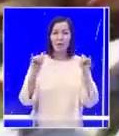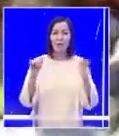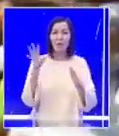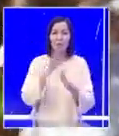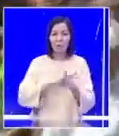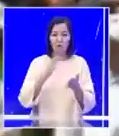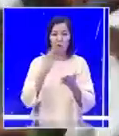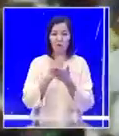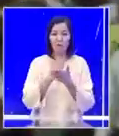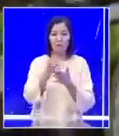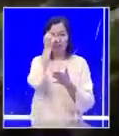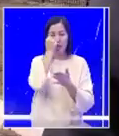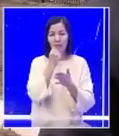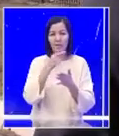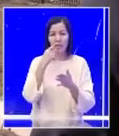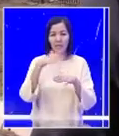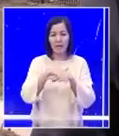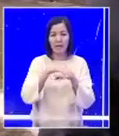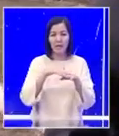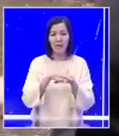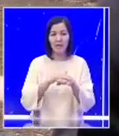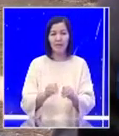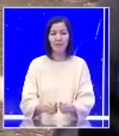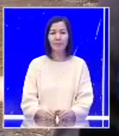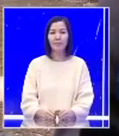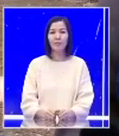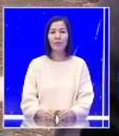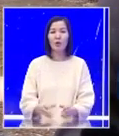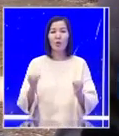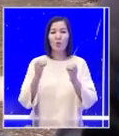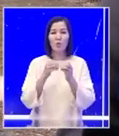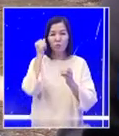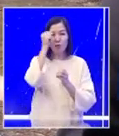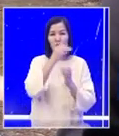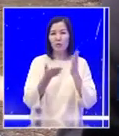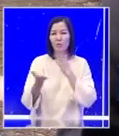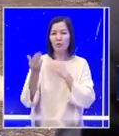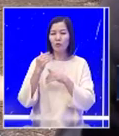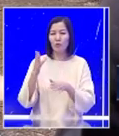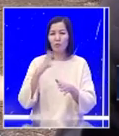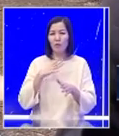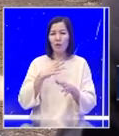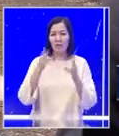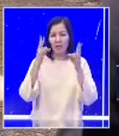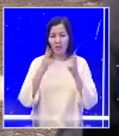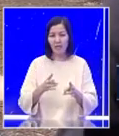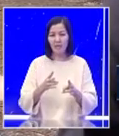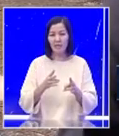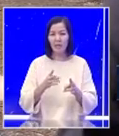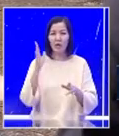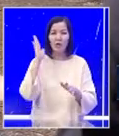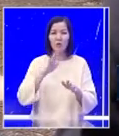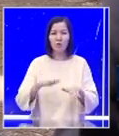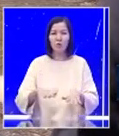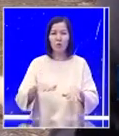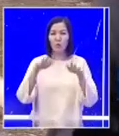келеді. Алғысын айтты халық. Көрсеткенде сұм толқынның күшінде селге кетіп,